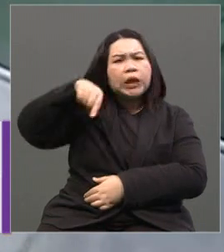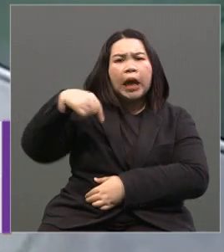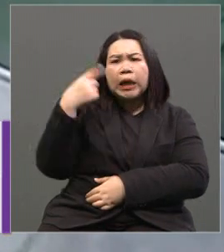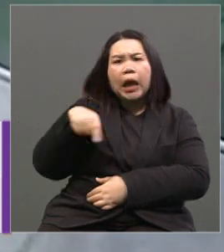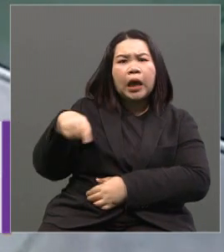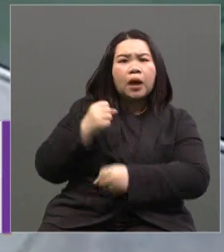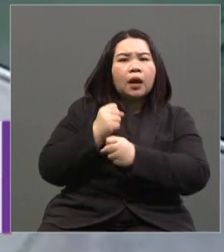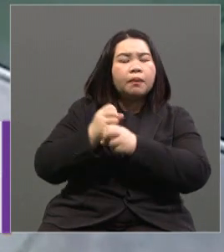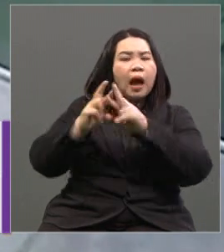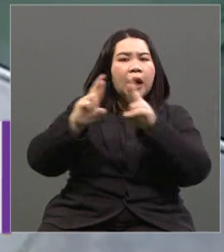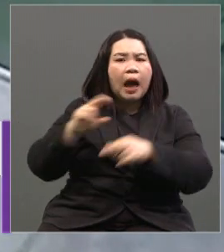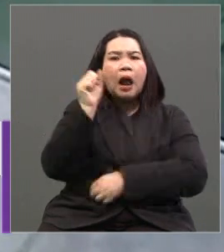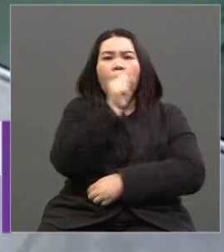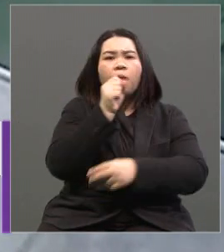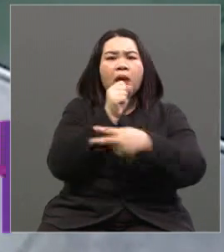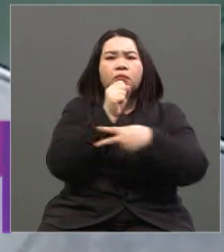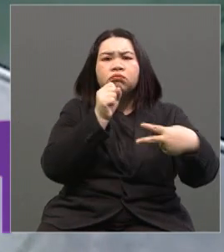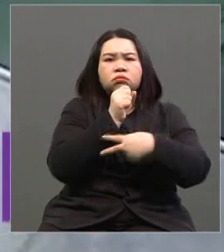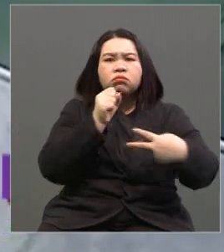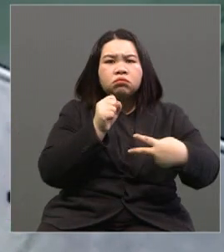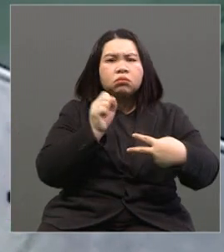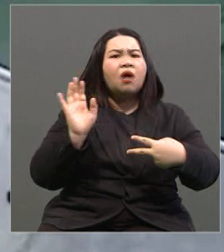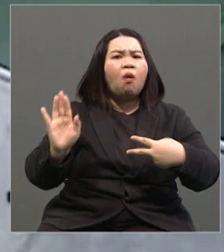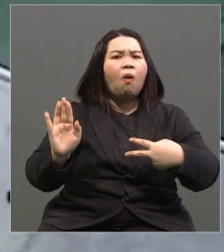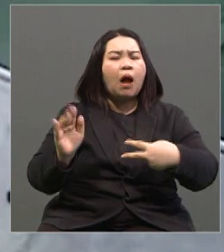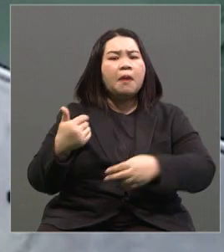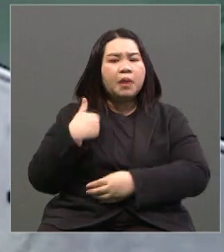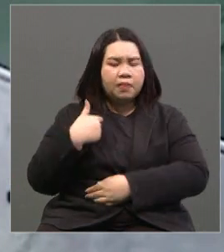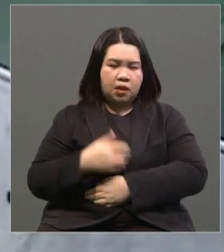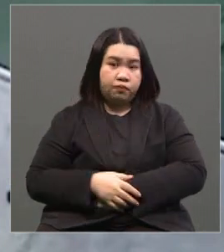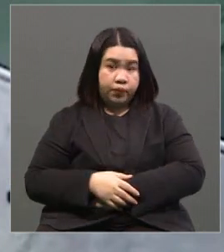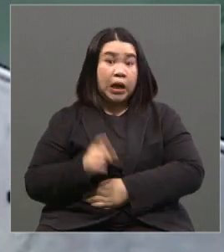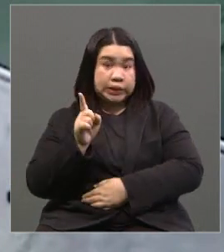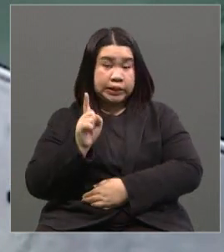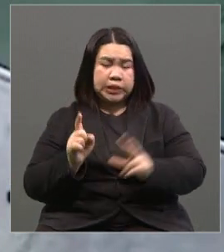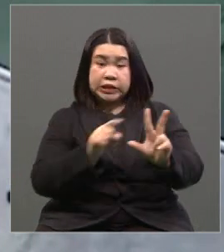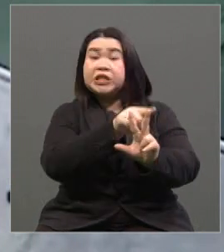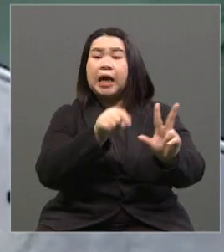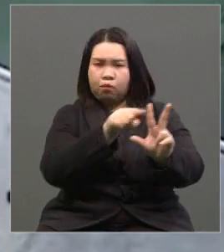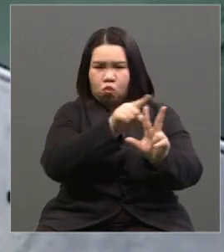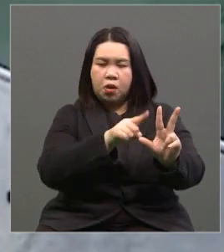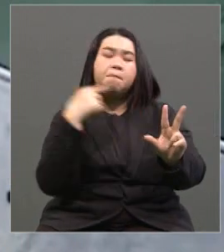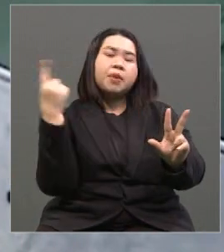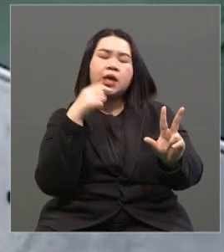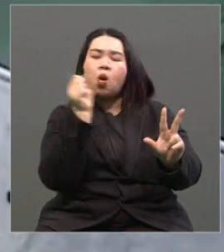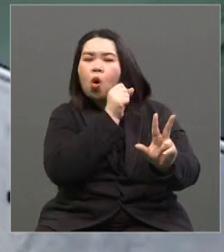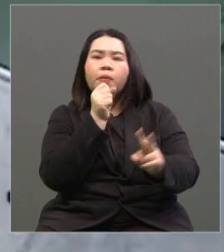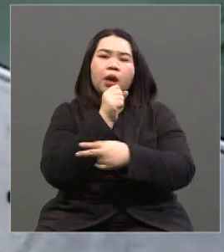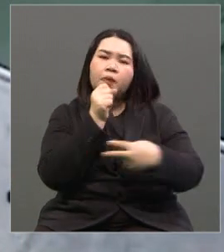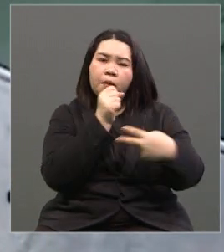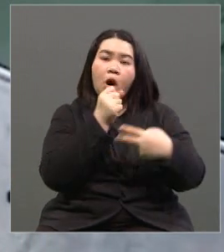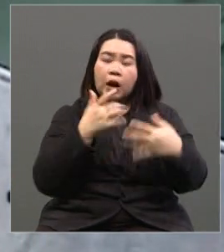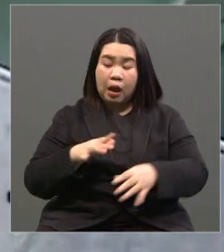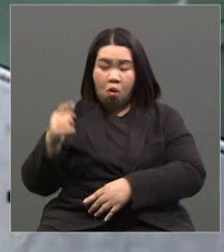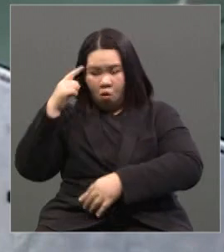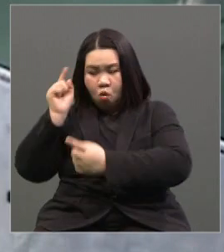ที่ทำงานในร้านคาราโอเกะย่านอินทามระครับคือผู้ต้องหา 3คนเนี่ยไปเที่ยวคาราโอเกะแล้วก็ไปรู้จักกับผู้หญิง